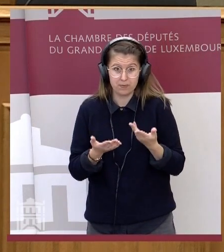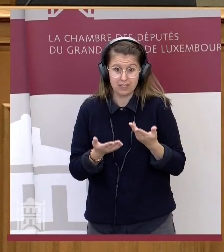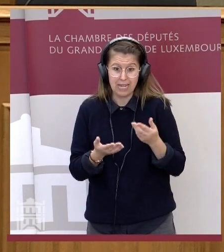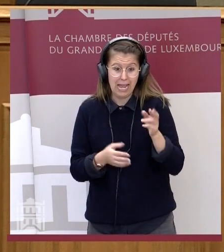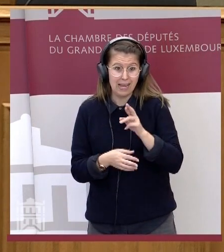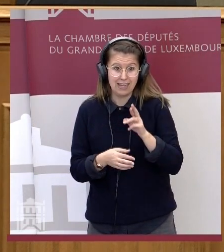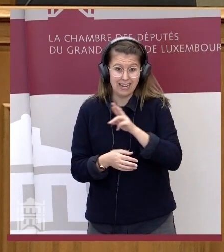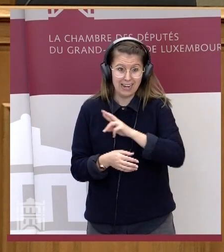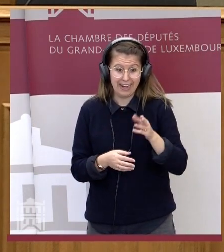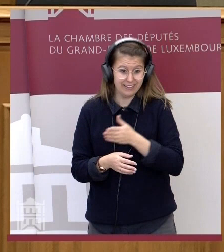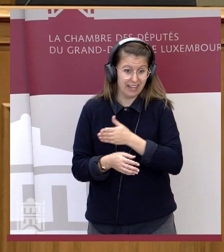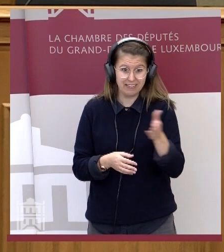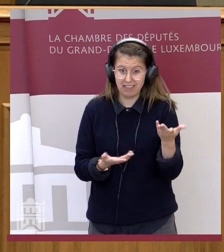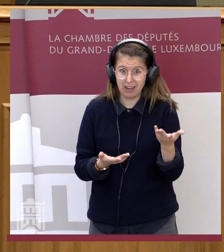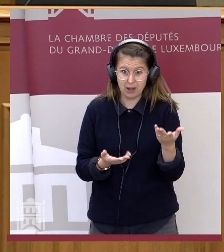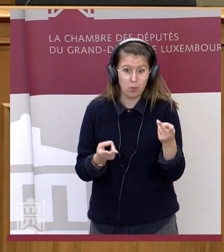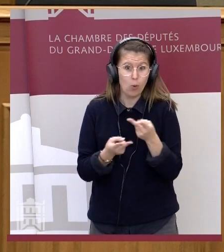und